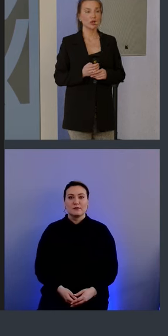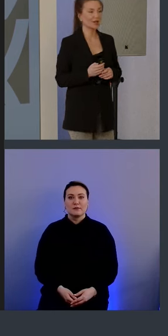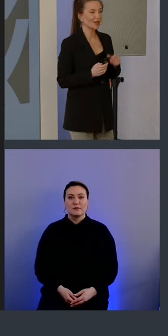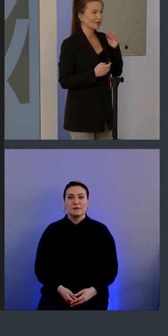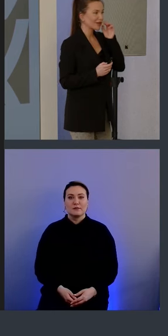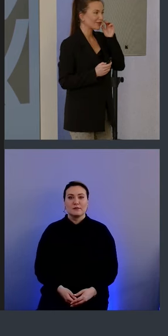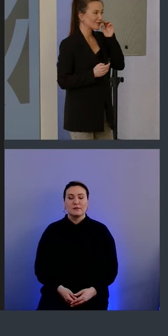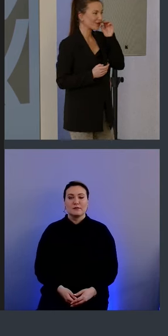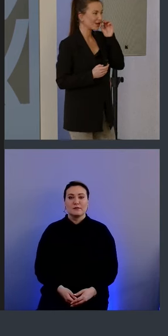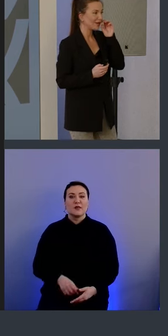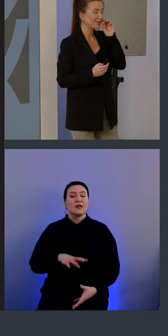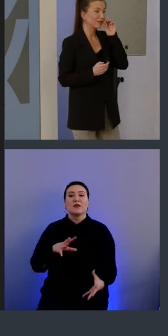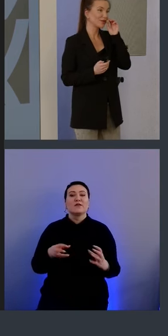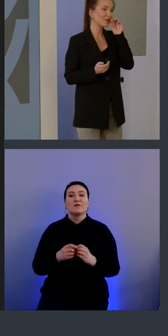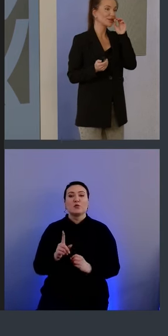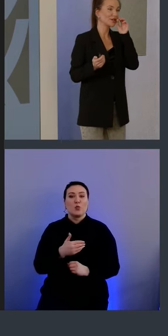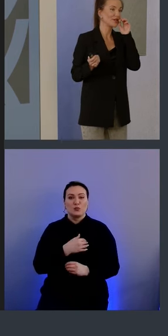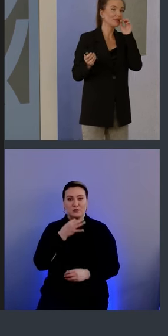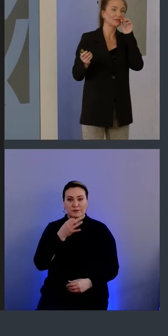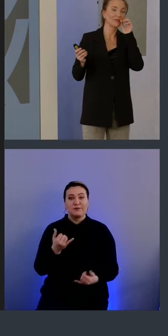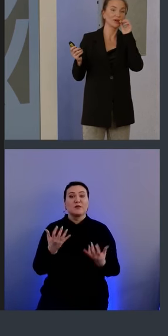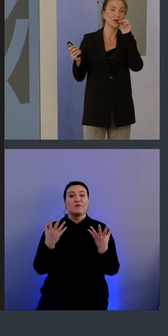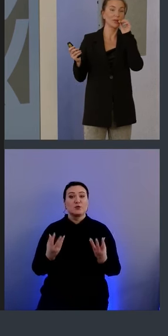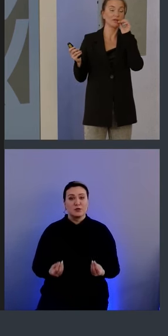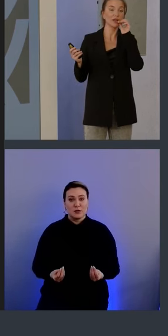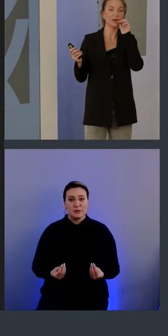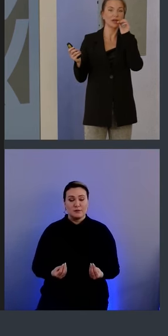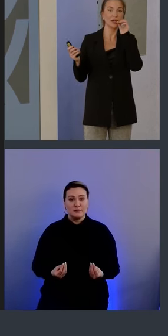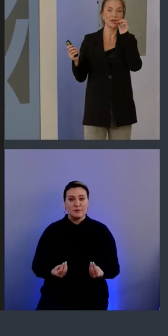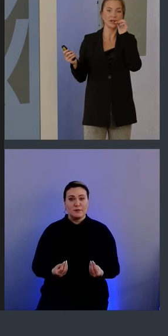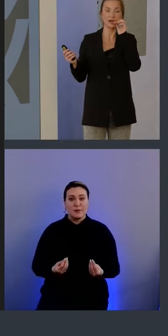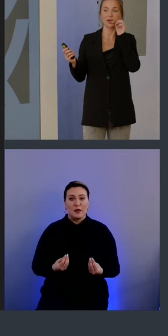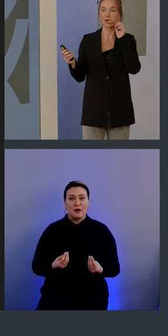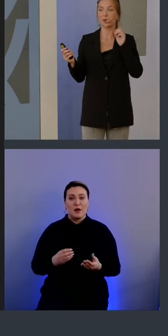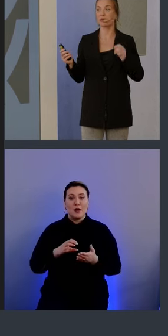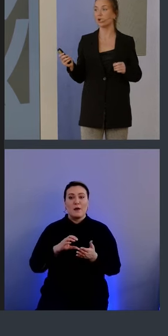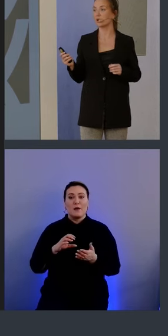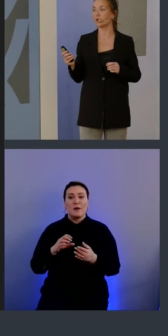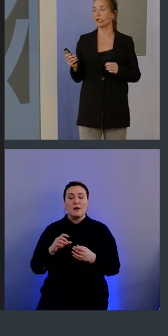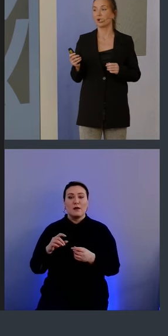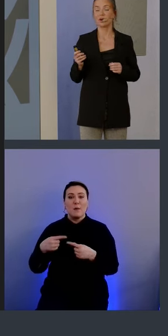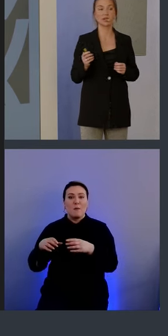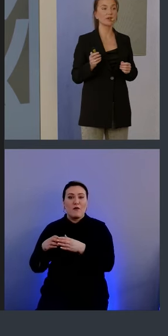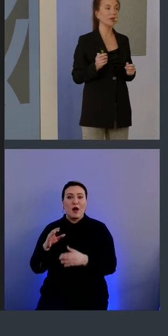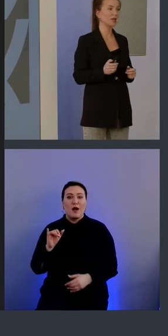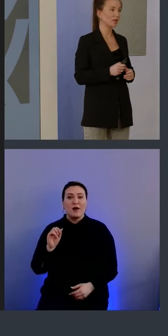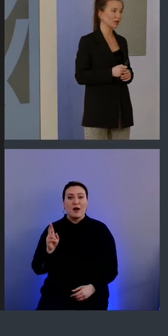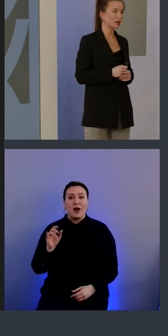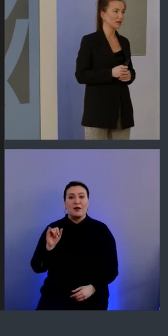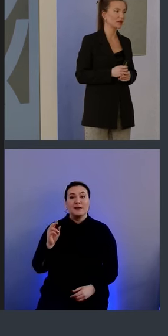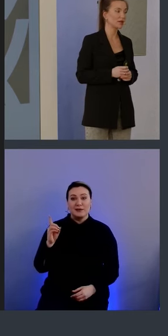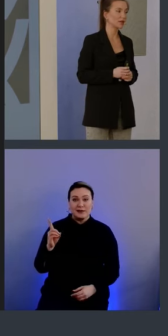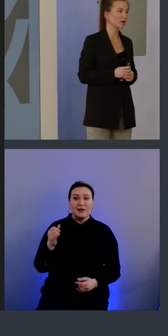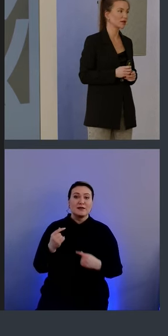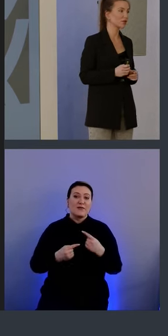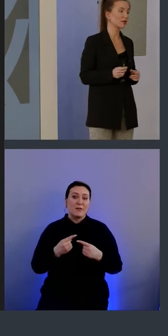Что хочется сказать в завершении. На сегодняшний день провайдер VKID — это провайдер современных